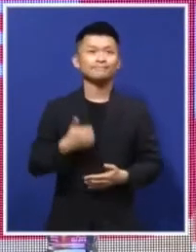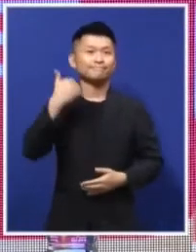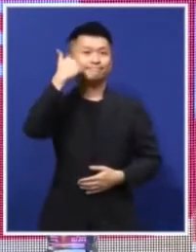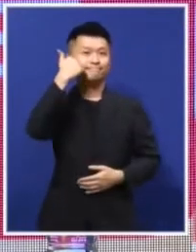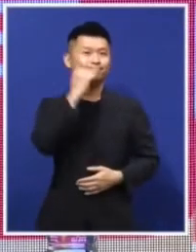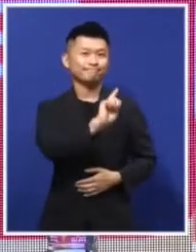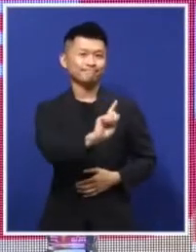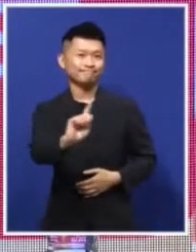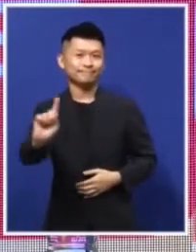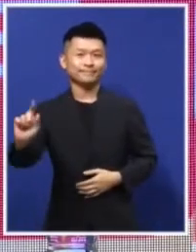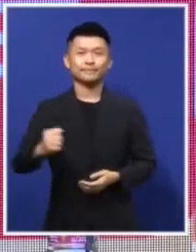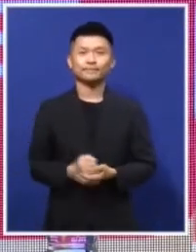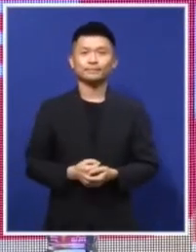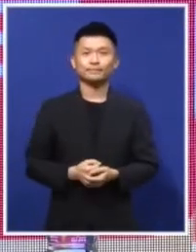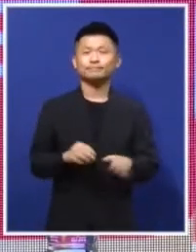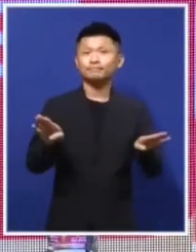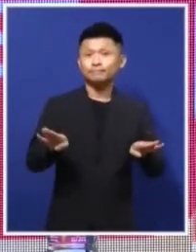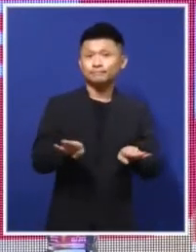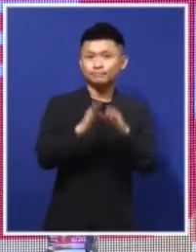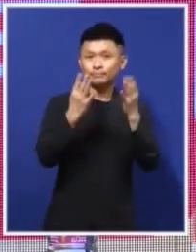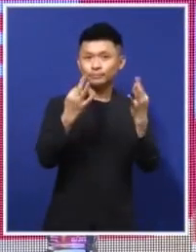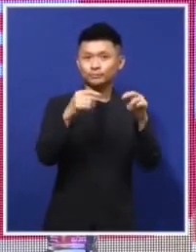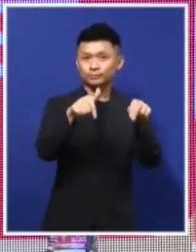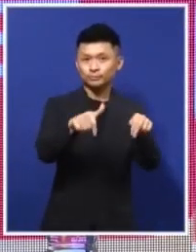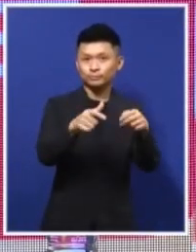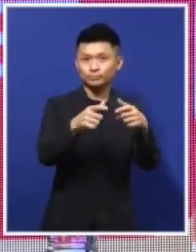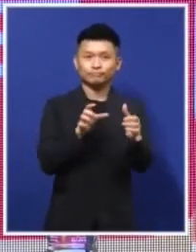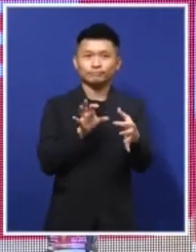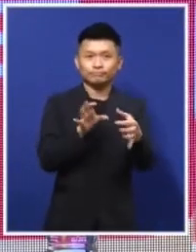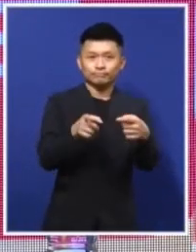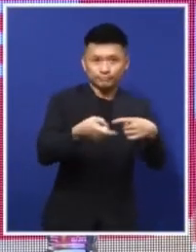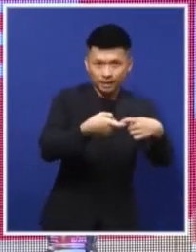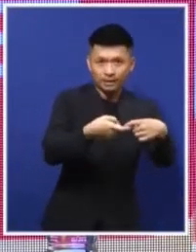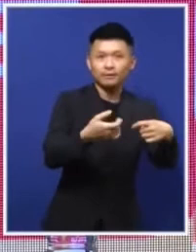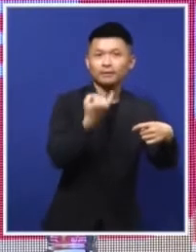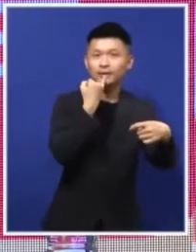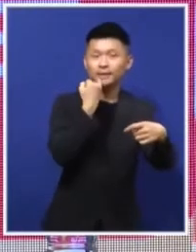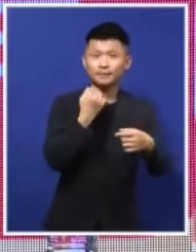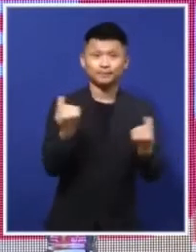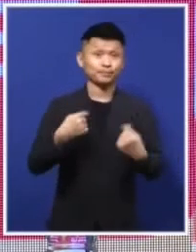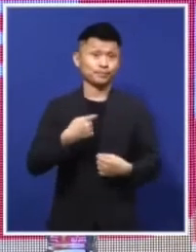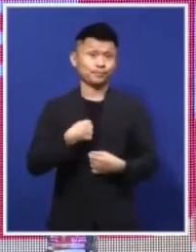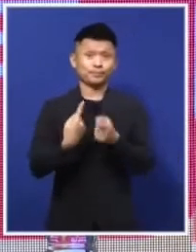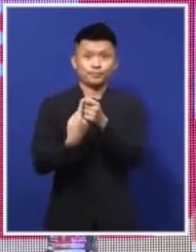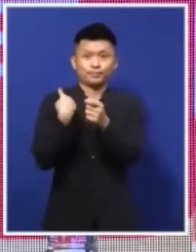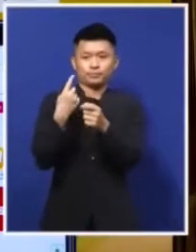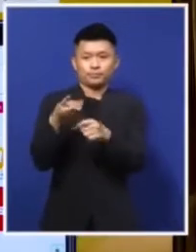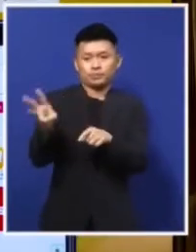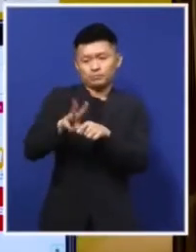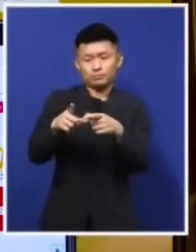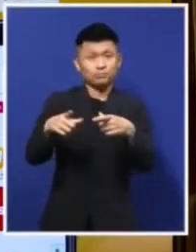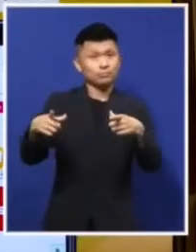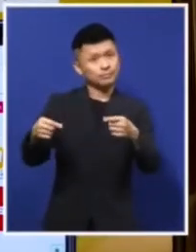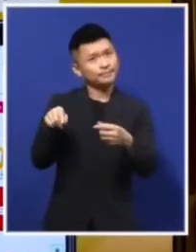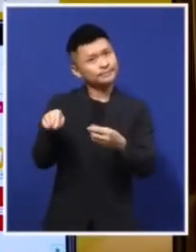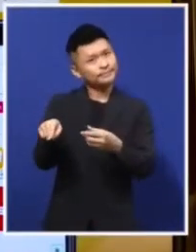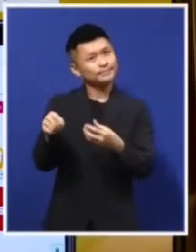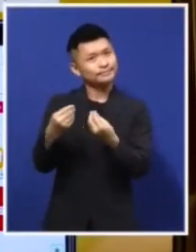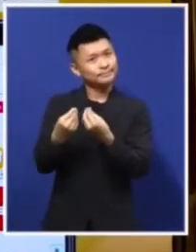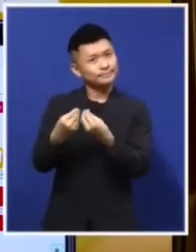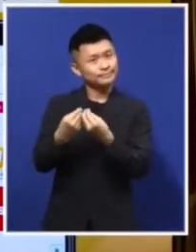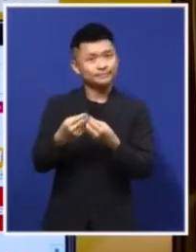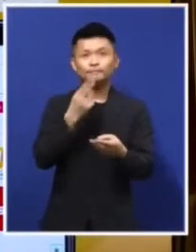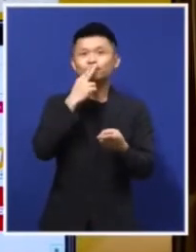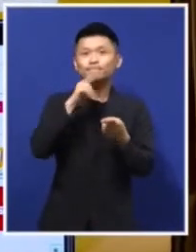都可以来开始数位五倍券的绑定。那像我去年三倍券的时候是邮